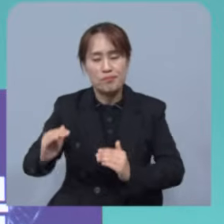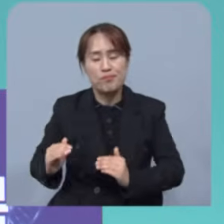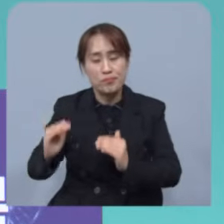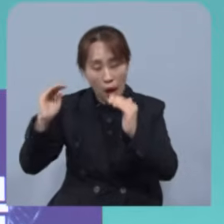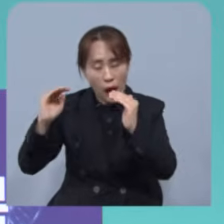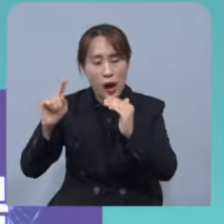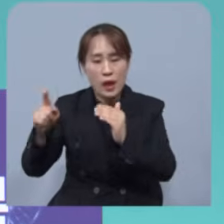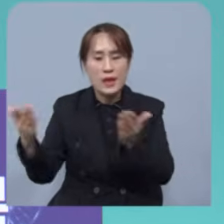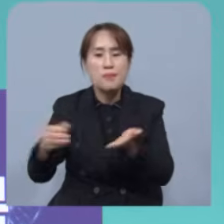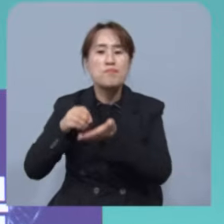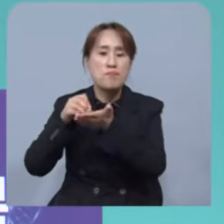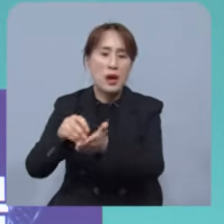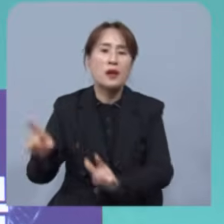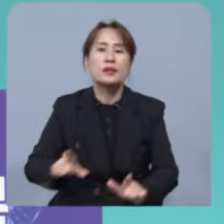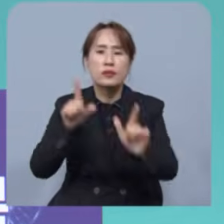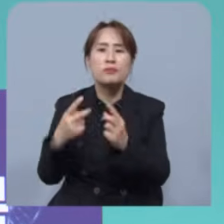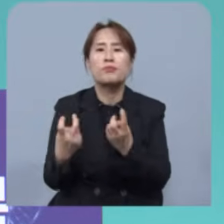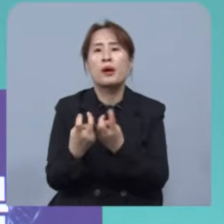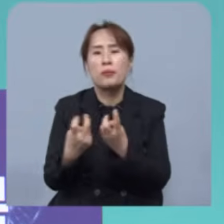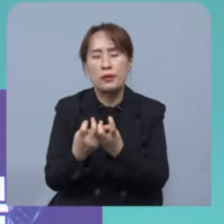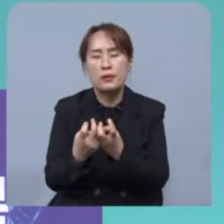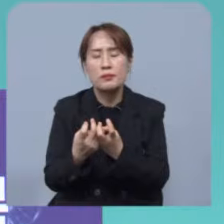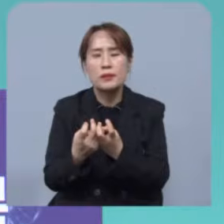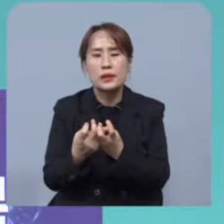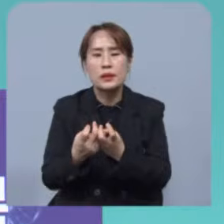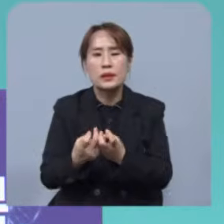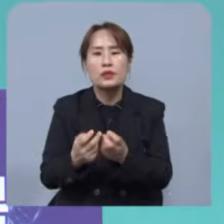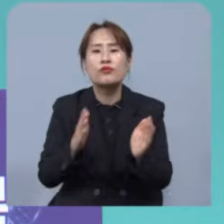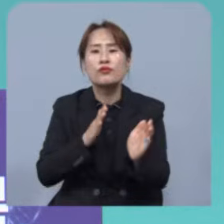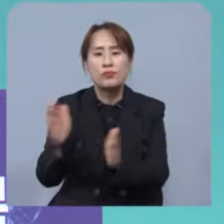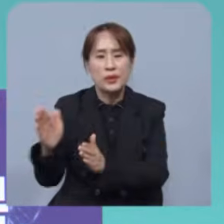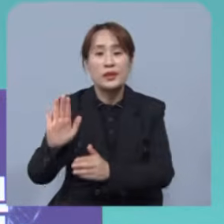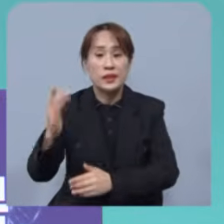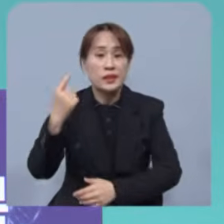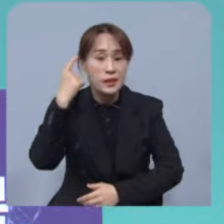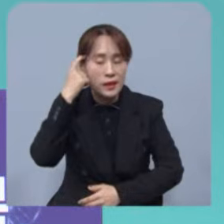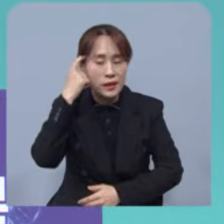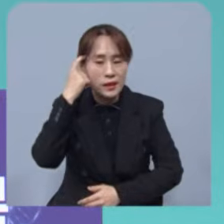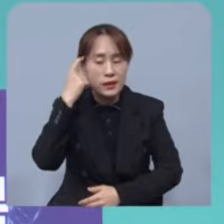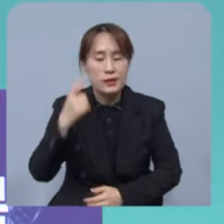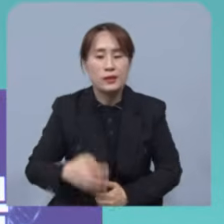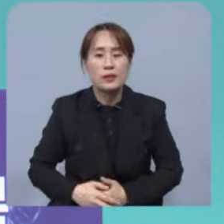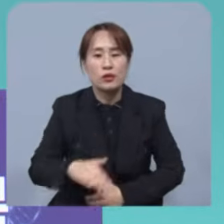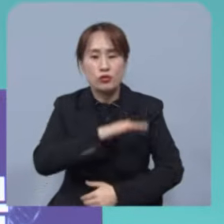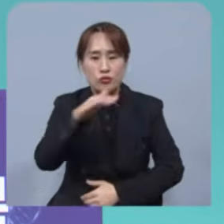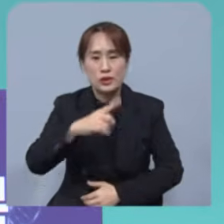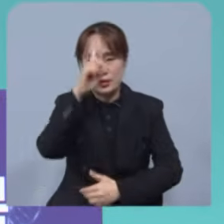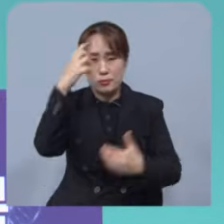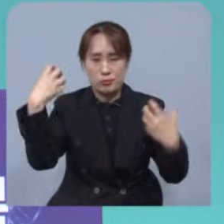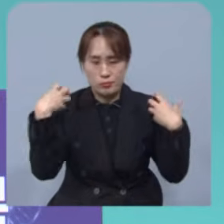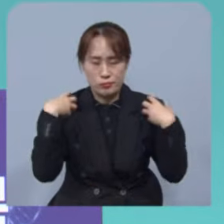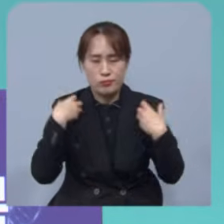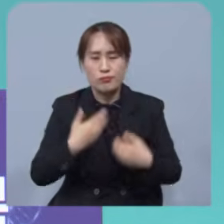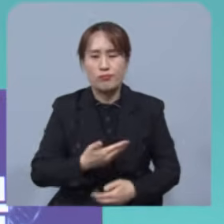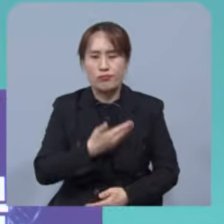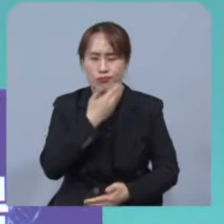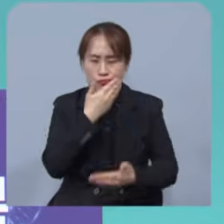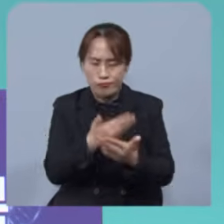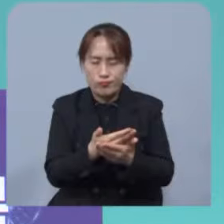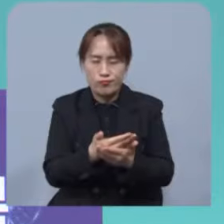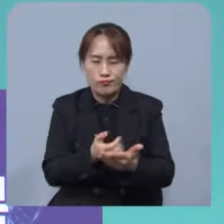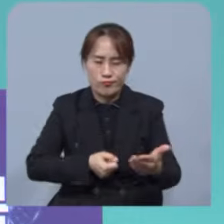고향에서 살아갈 수 있는 방법을 만들어야 되겠다는 게 우리 정부의 정말 각별한